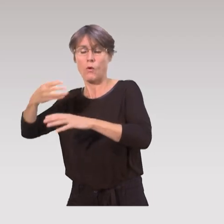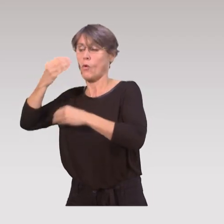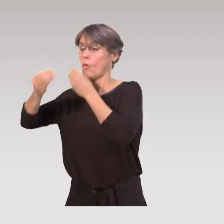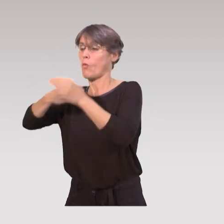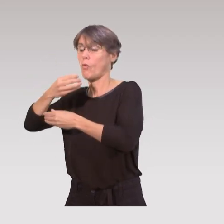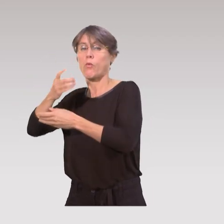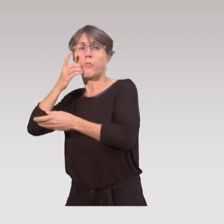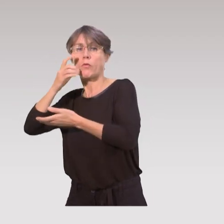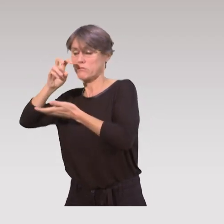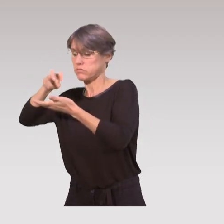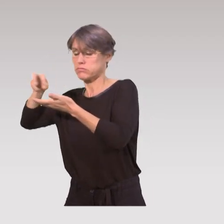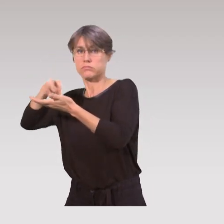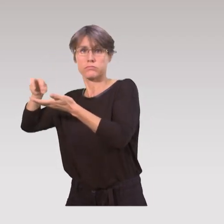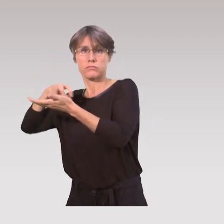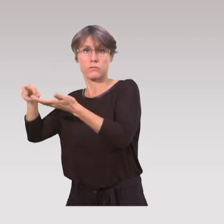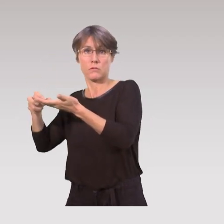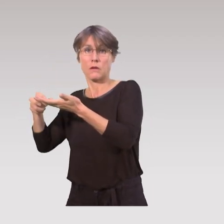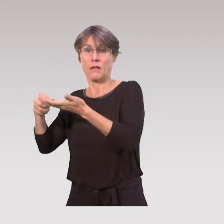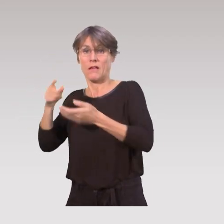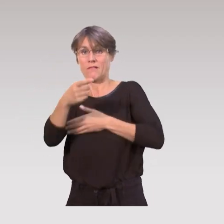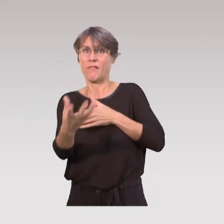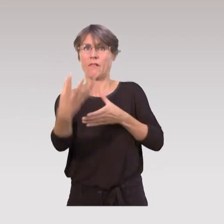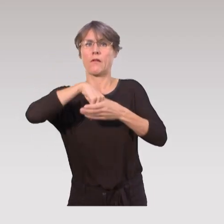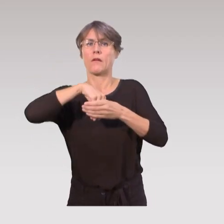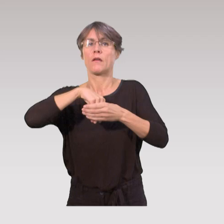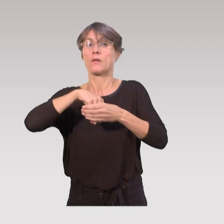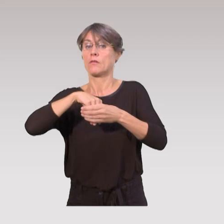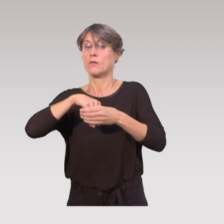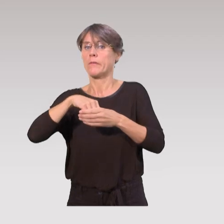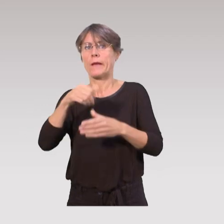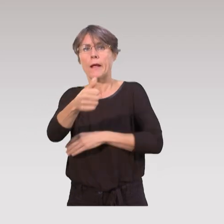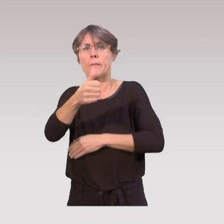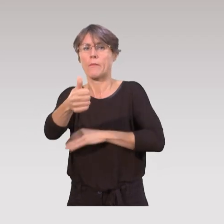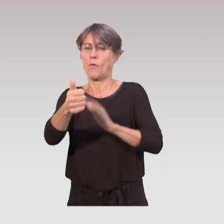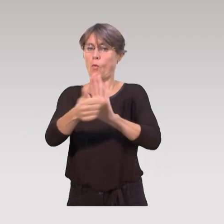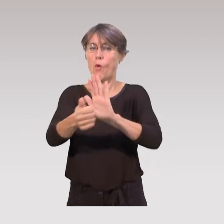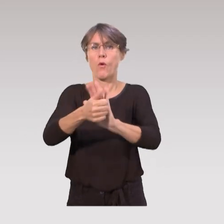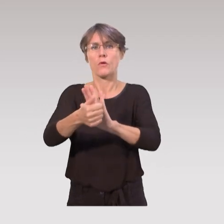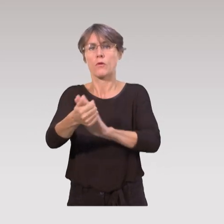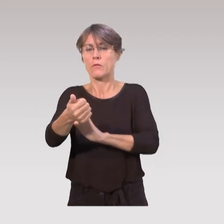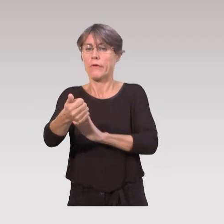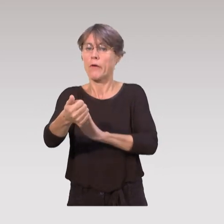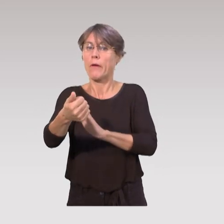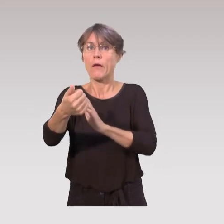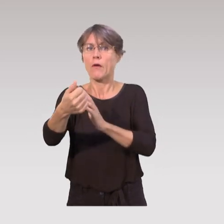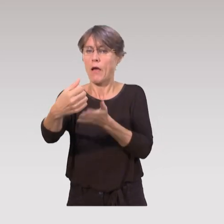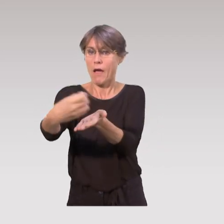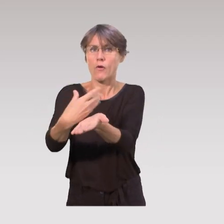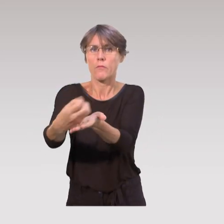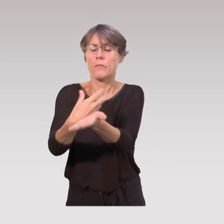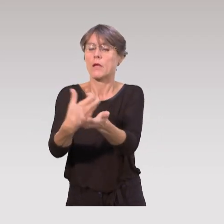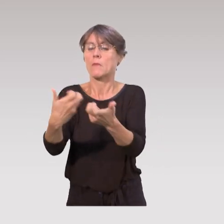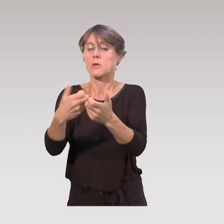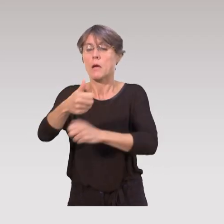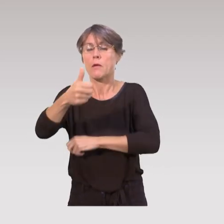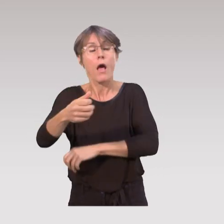soit de sites web, soit d'applications mobiles, afin qu'elles agissent comme caisse de résonance pour